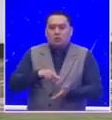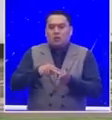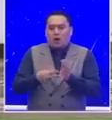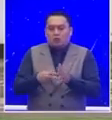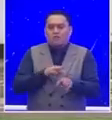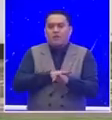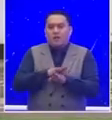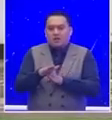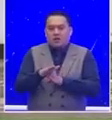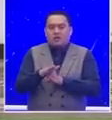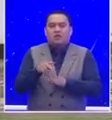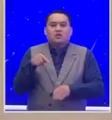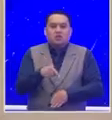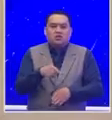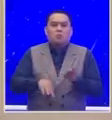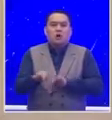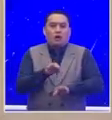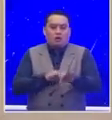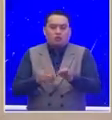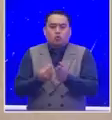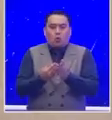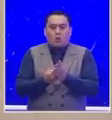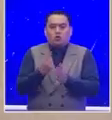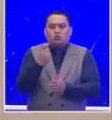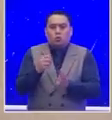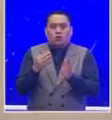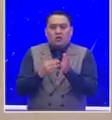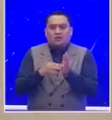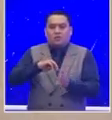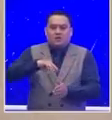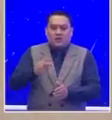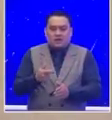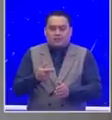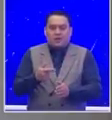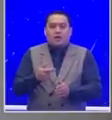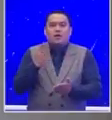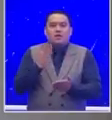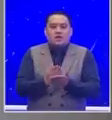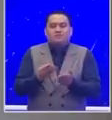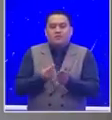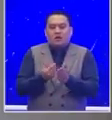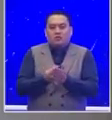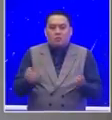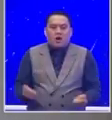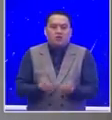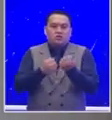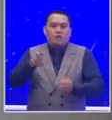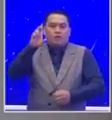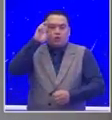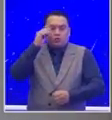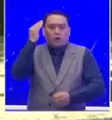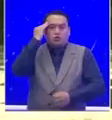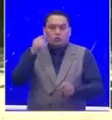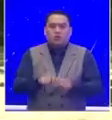планируется осуществление около 1000 проектов на сумму более 109 миллиардов тенге. Существенная финансовая поддержка государства